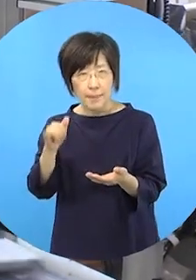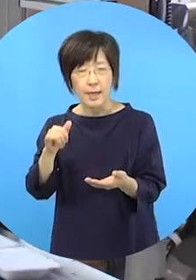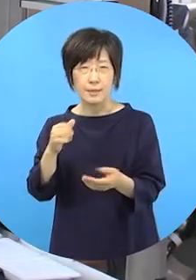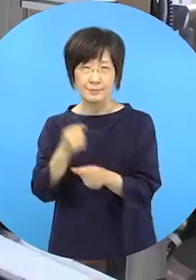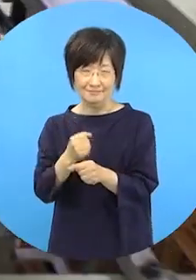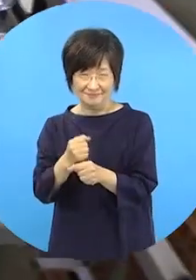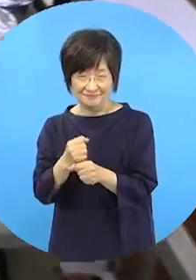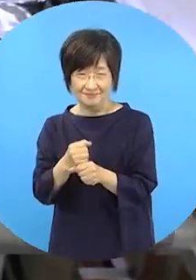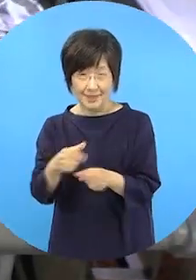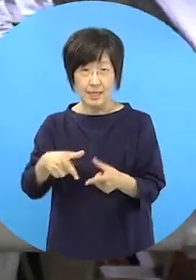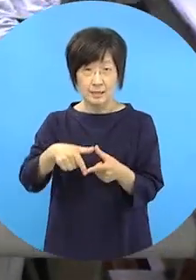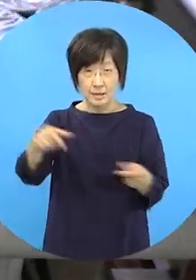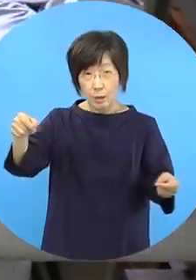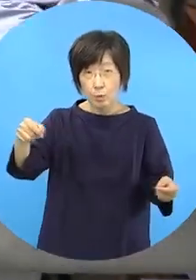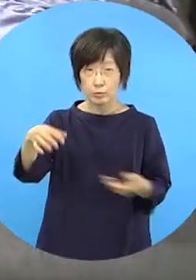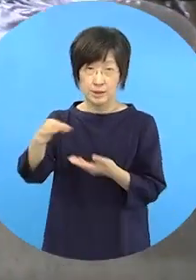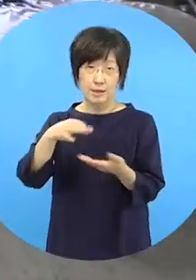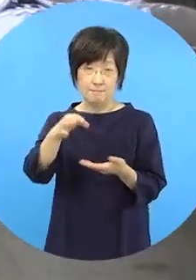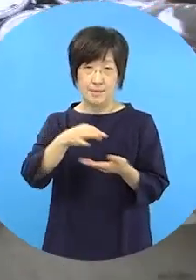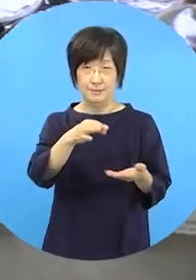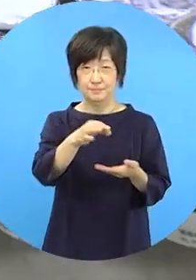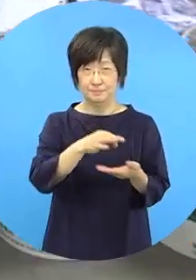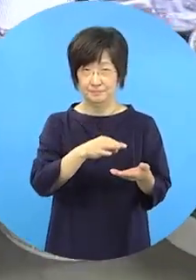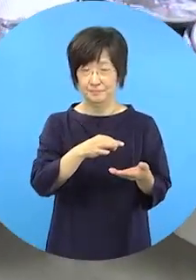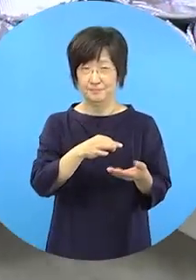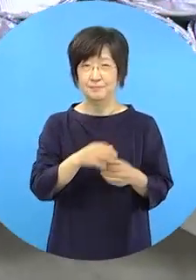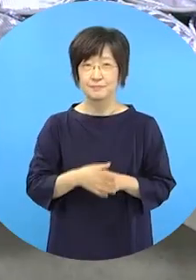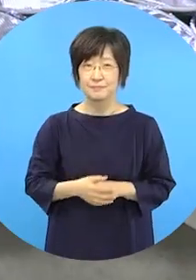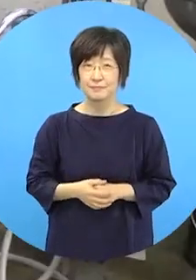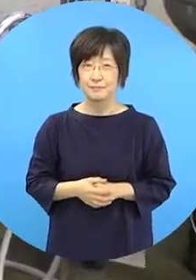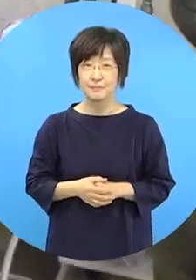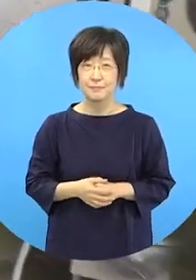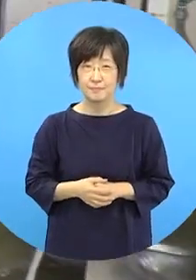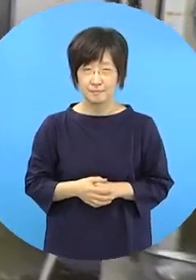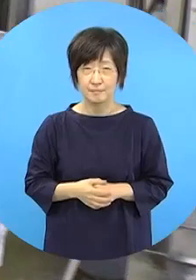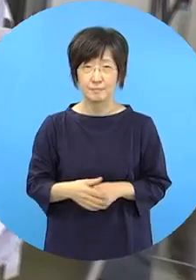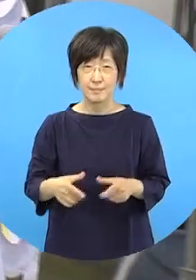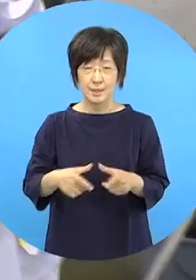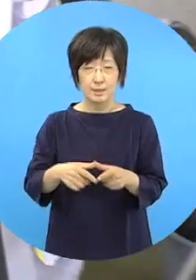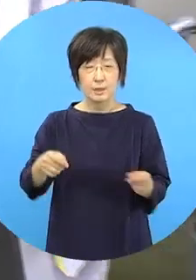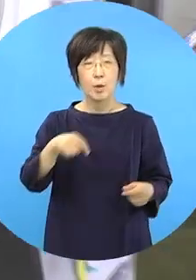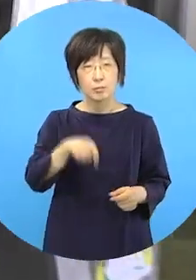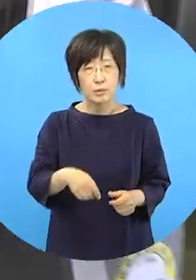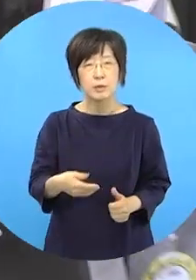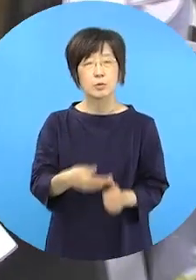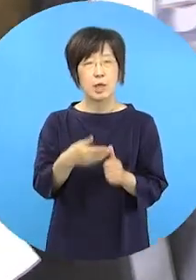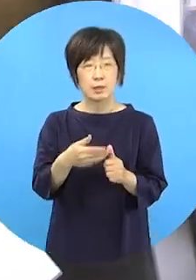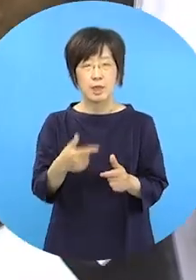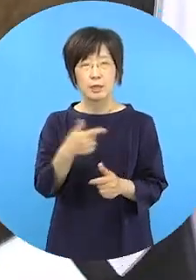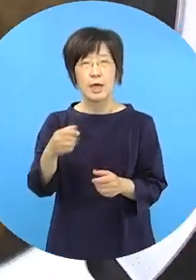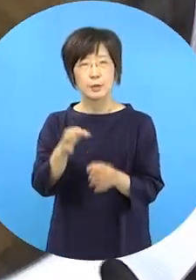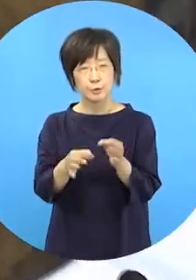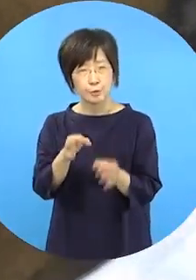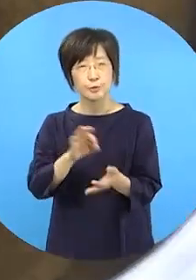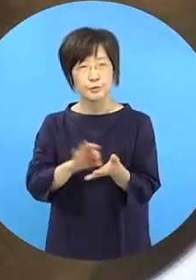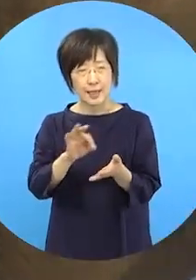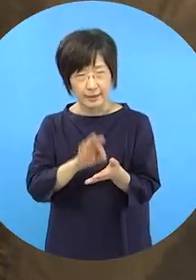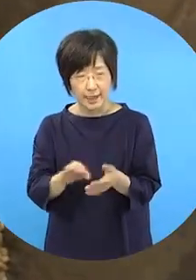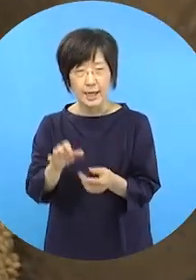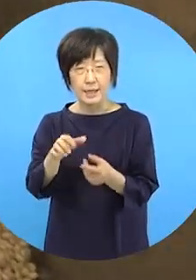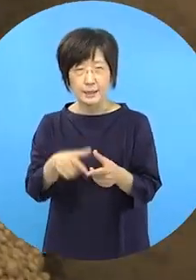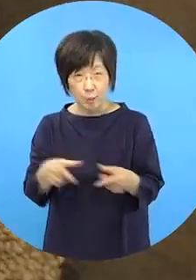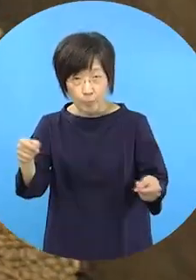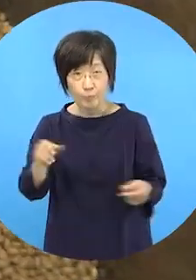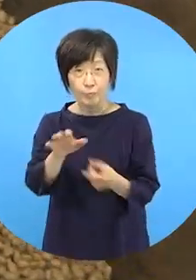国のスーパー、百貨店、オンラインショップを通じて販売。国産大豆を使うことによって日本の農業を応